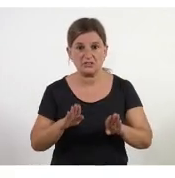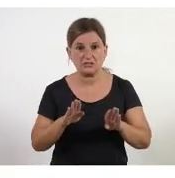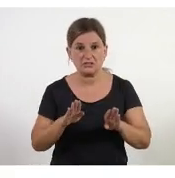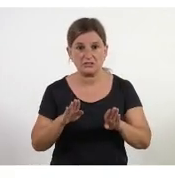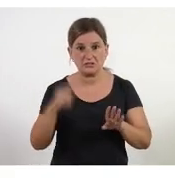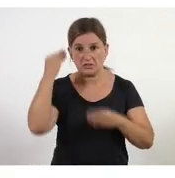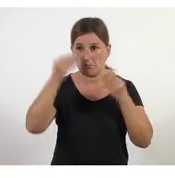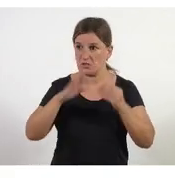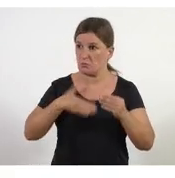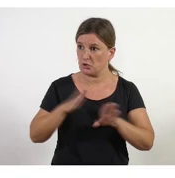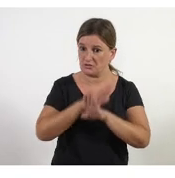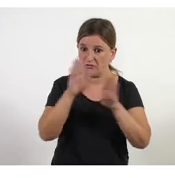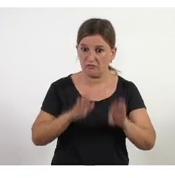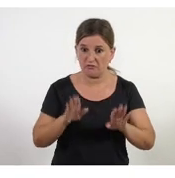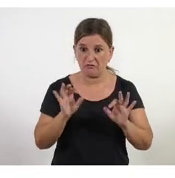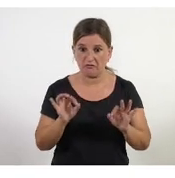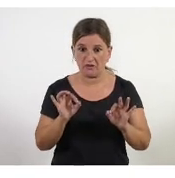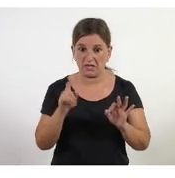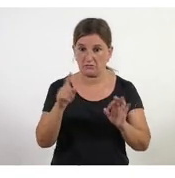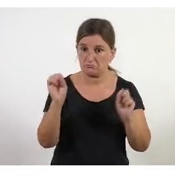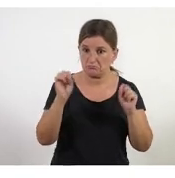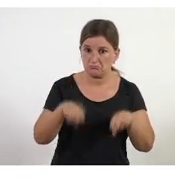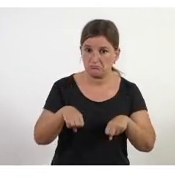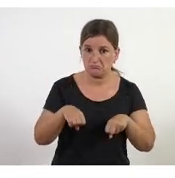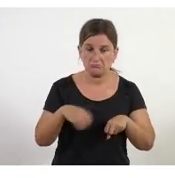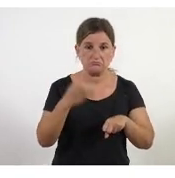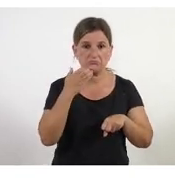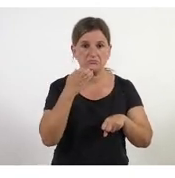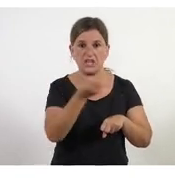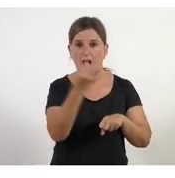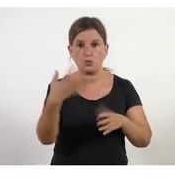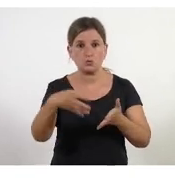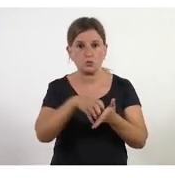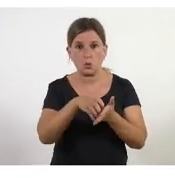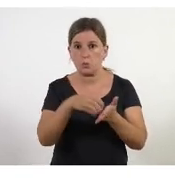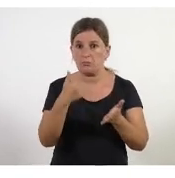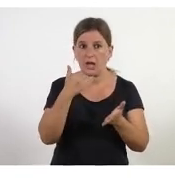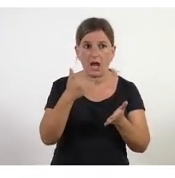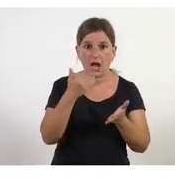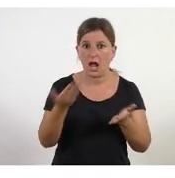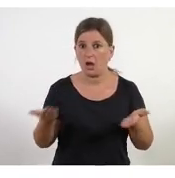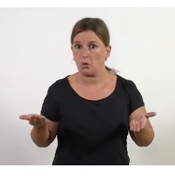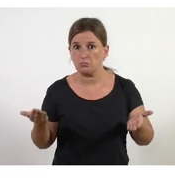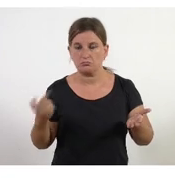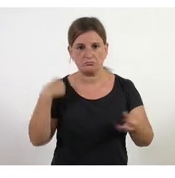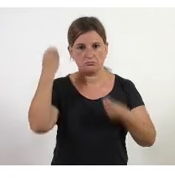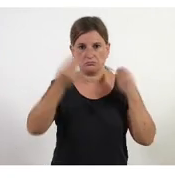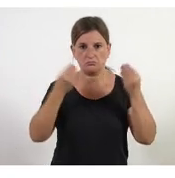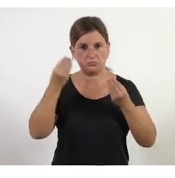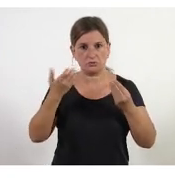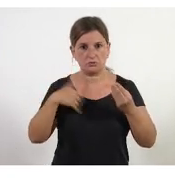podem deixar aquí, si et sembla bé, si algú tingués algun dubte més, doncs bé, jo crec que hem donat bones